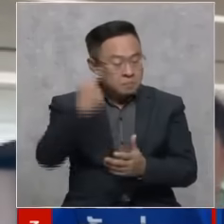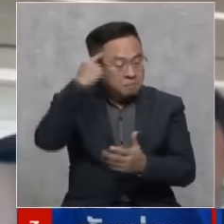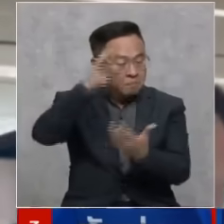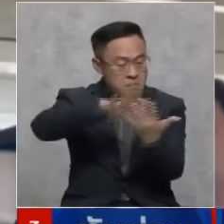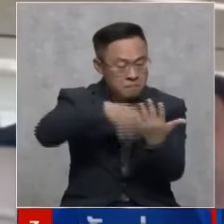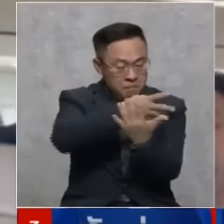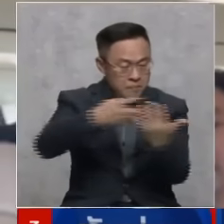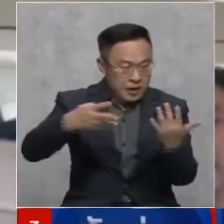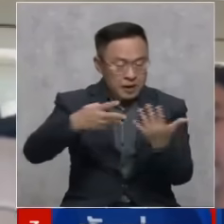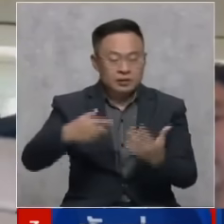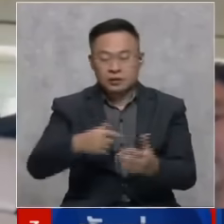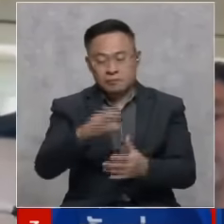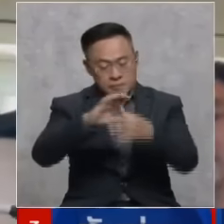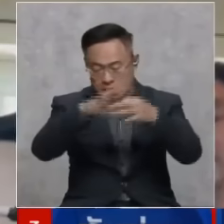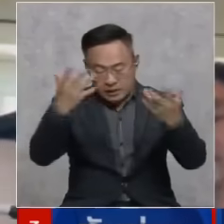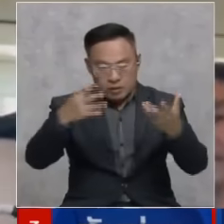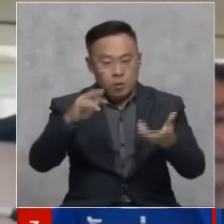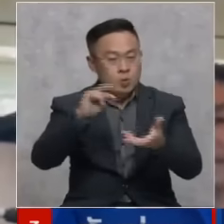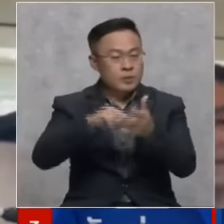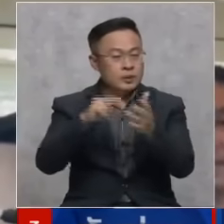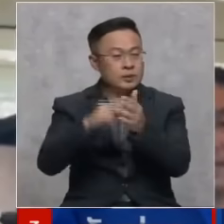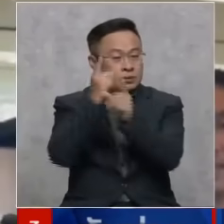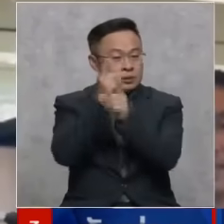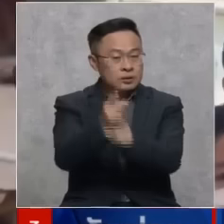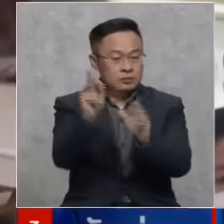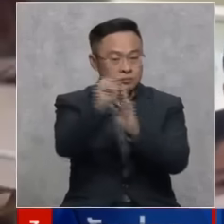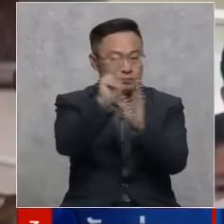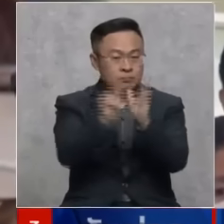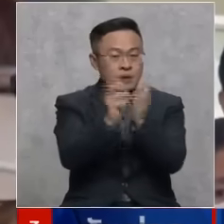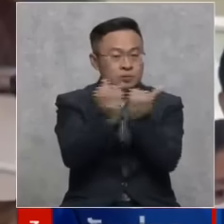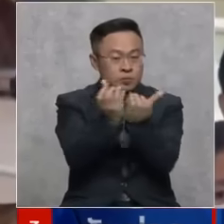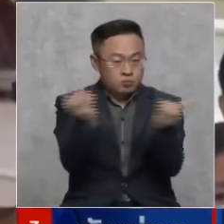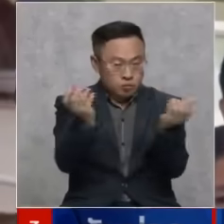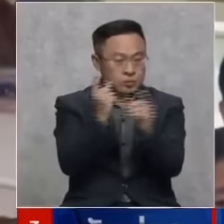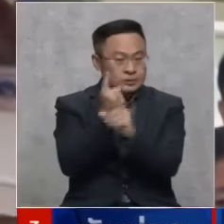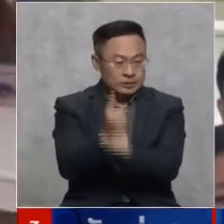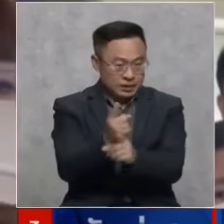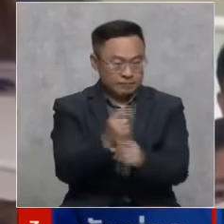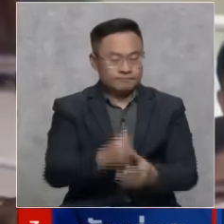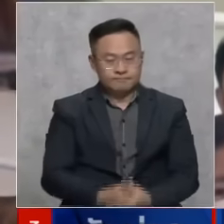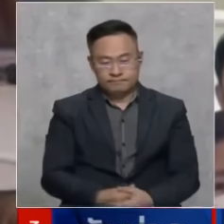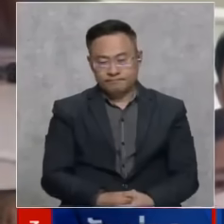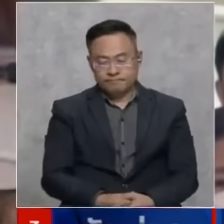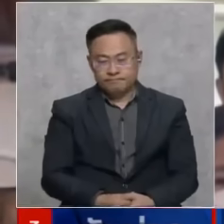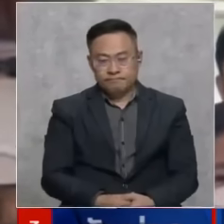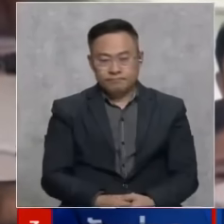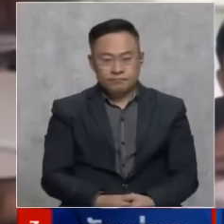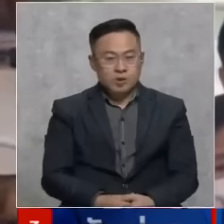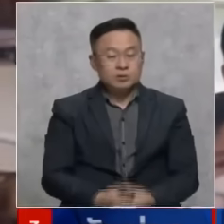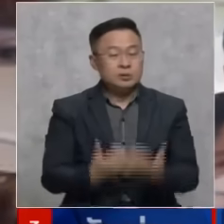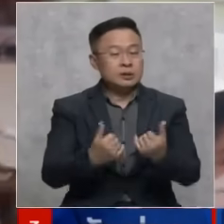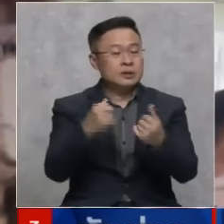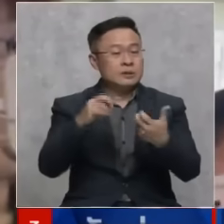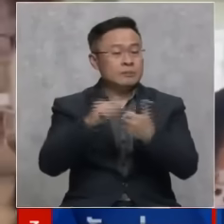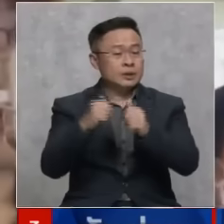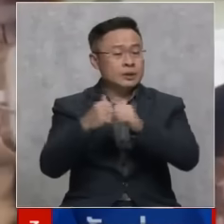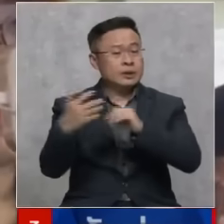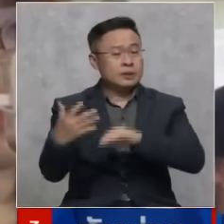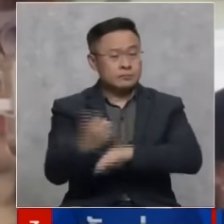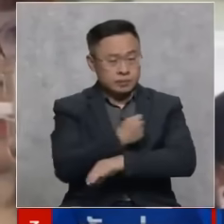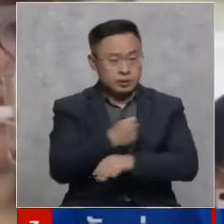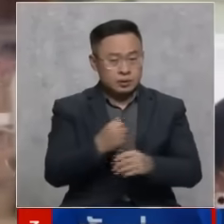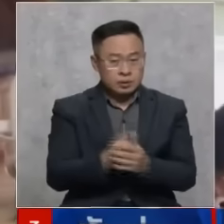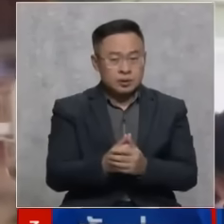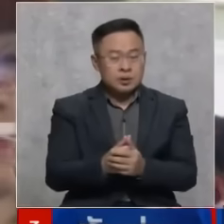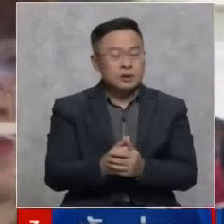ามมาตรา106นั่นแหละค่ะ บริบทการเมืองเป็นขนาดนี้ก็ต้องมีผู้นำฝ่าย